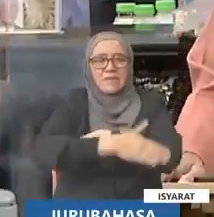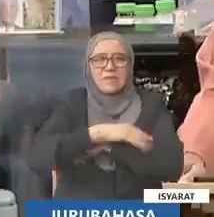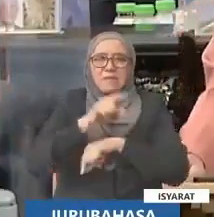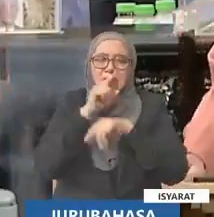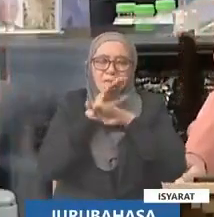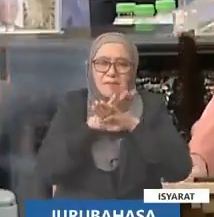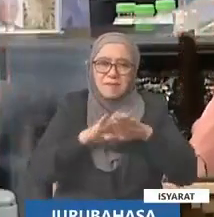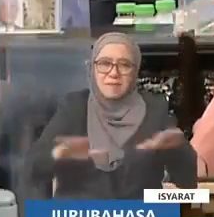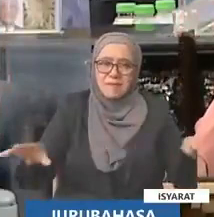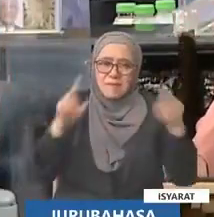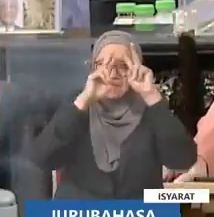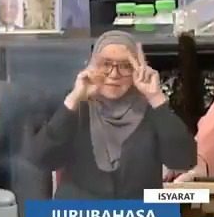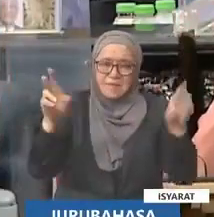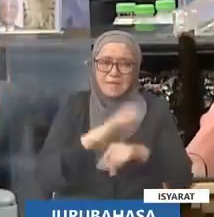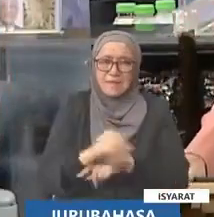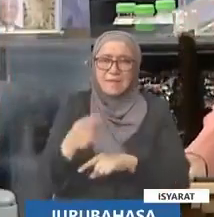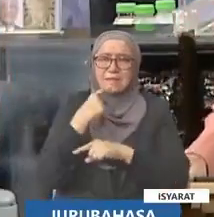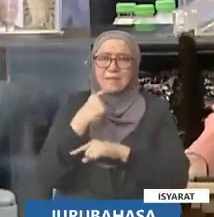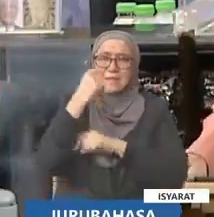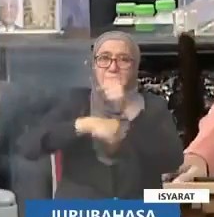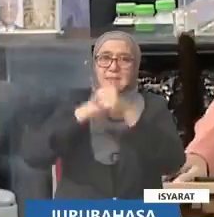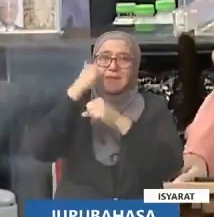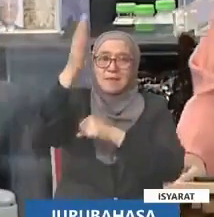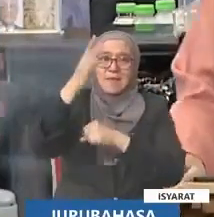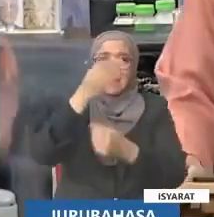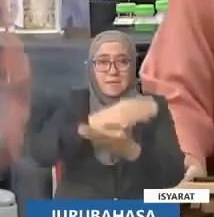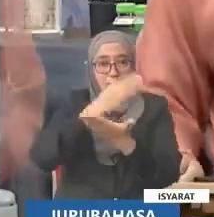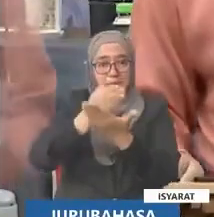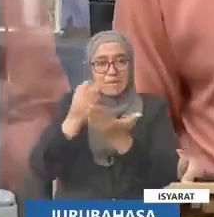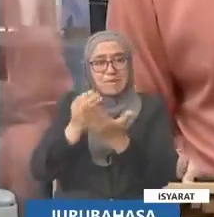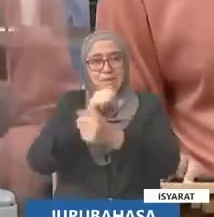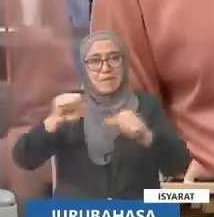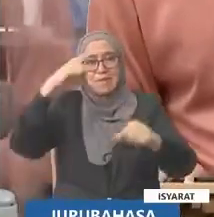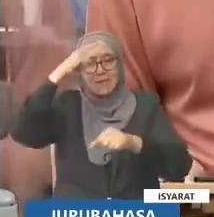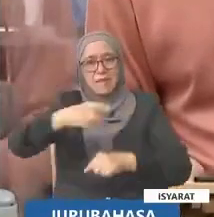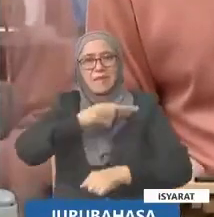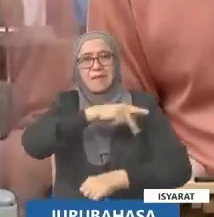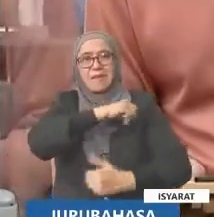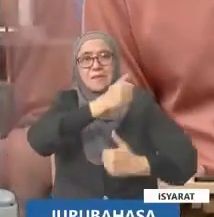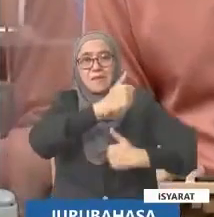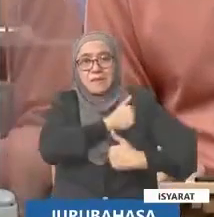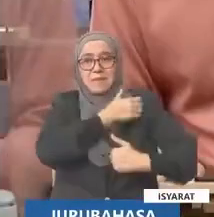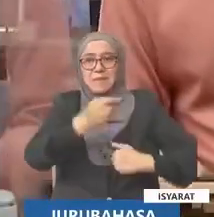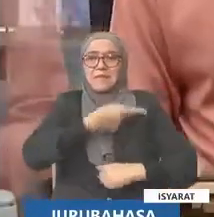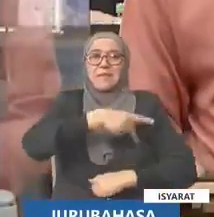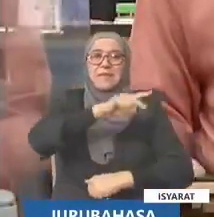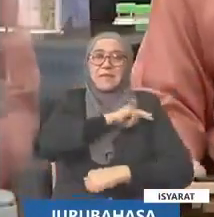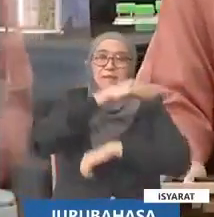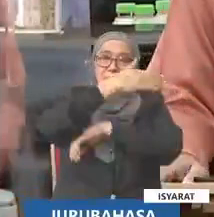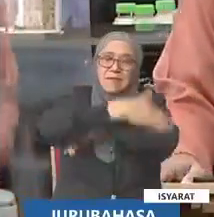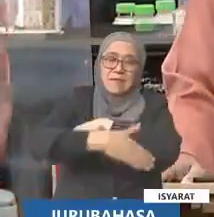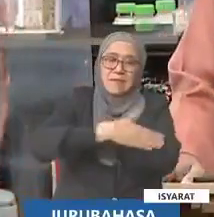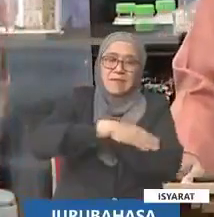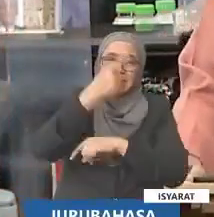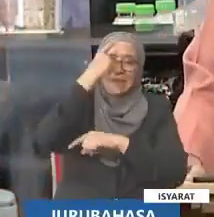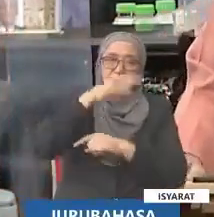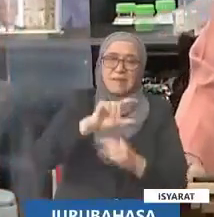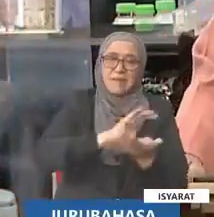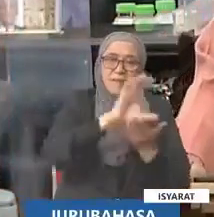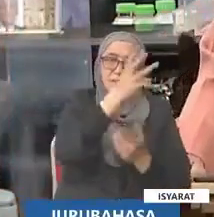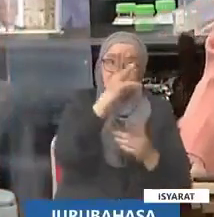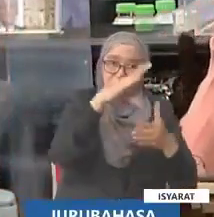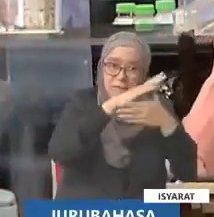ini menyediakan peruntukan kepada Kementerian Pertahanan dan Kementerian Dalam Negeri masing-masing sebanyak 16 bilion dan 17 bilion